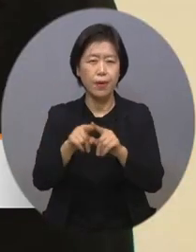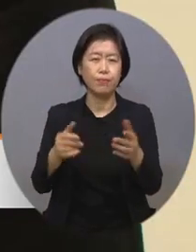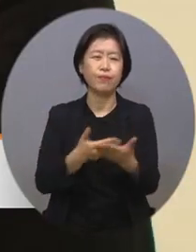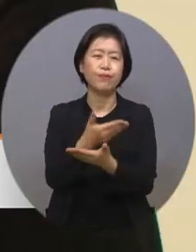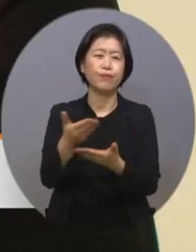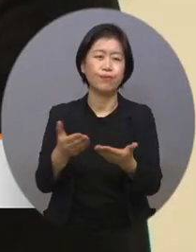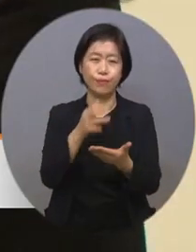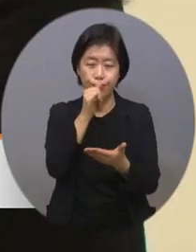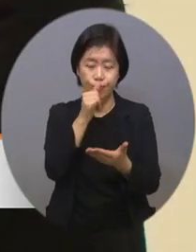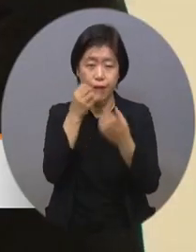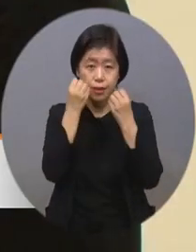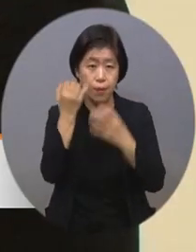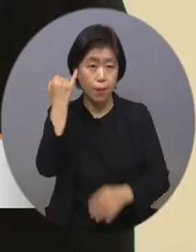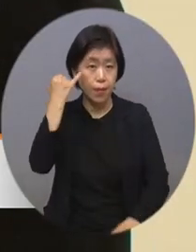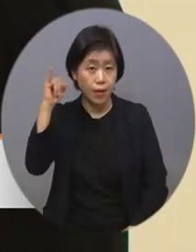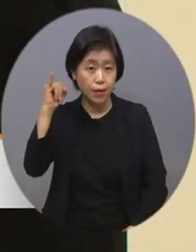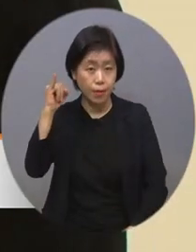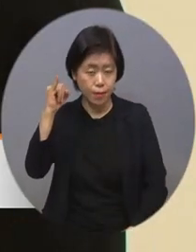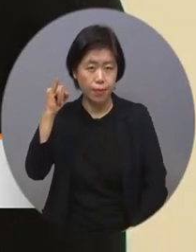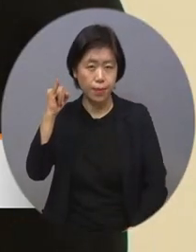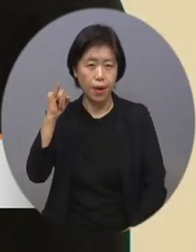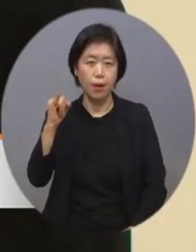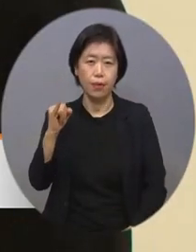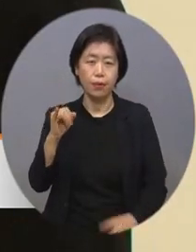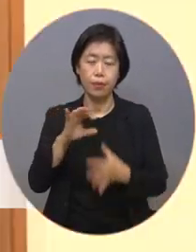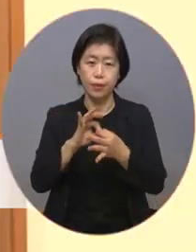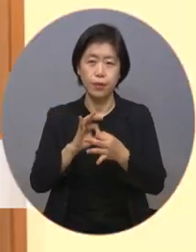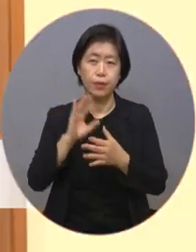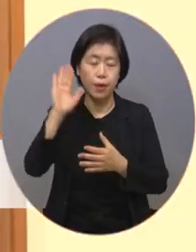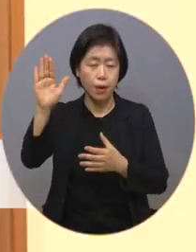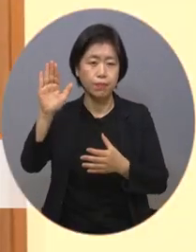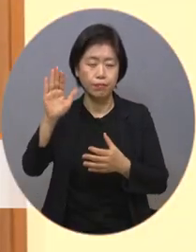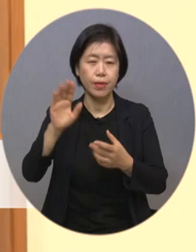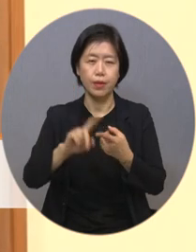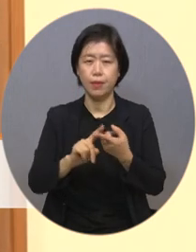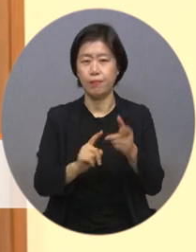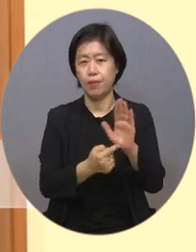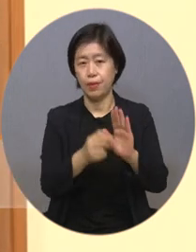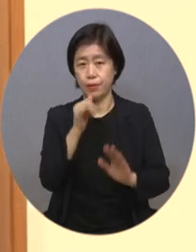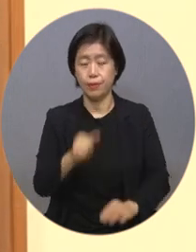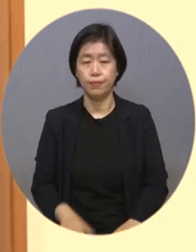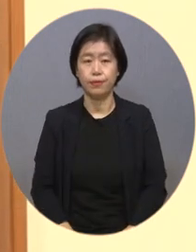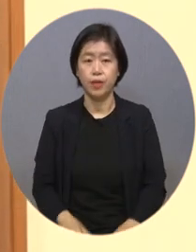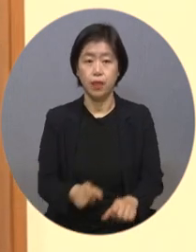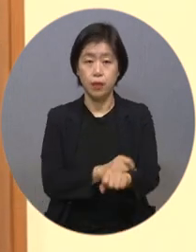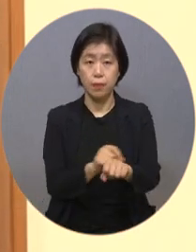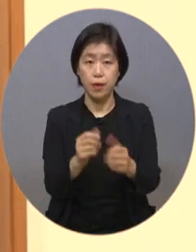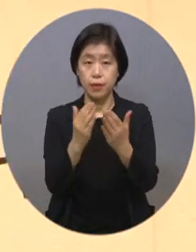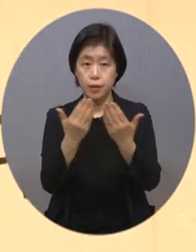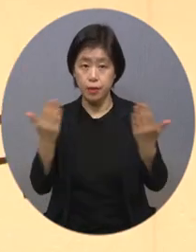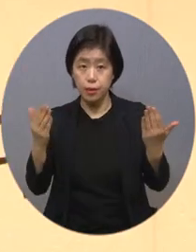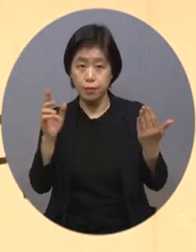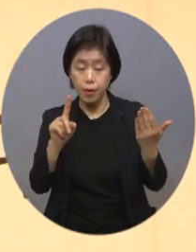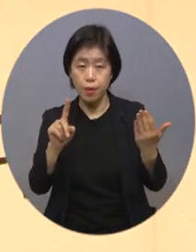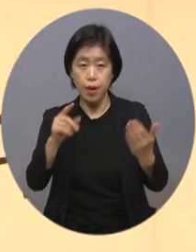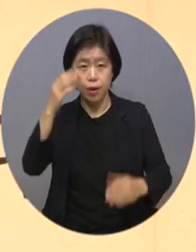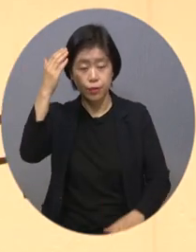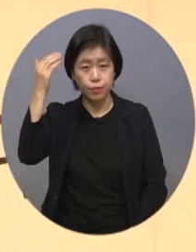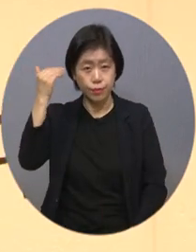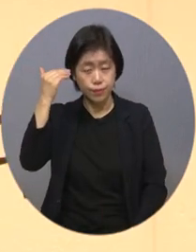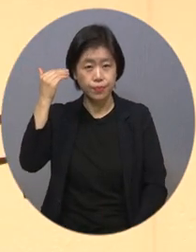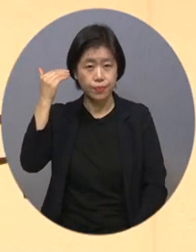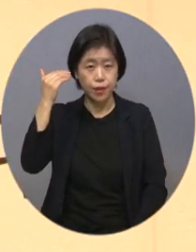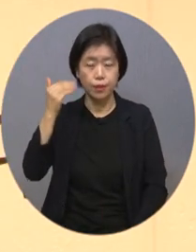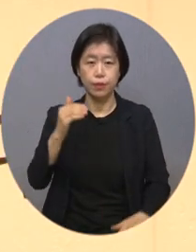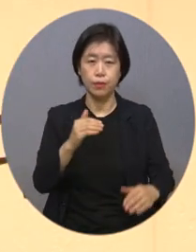새로운 시대를 만들어 감을 표현하였습니다 특별전으로 는 k5 트 국제교류 협회와 함께 사준 박물관에서